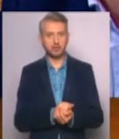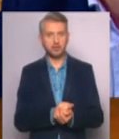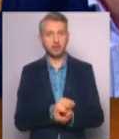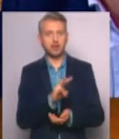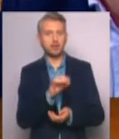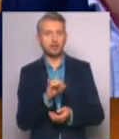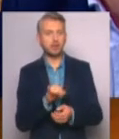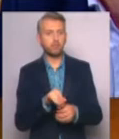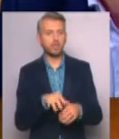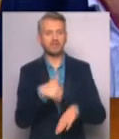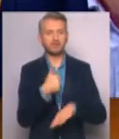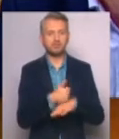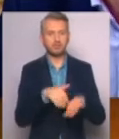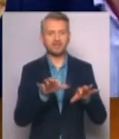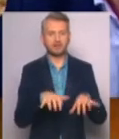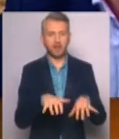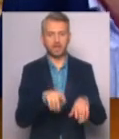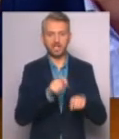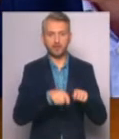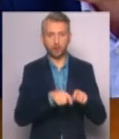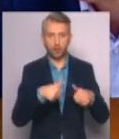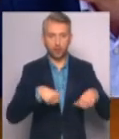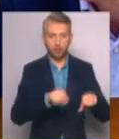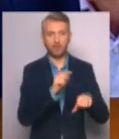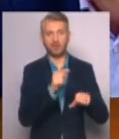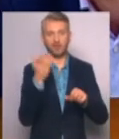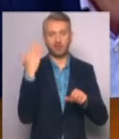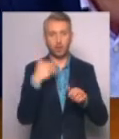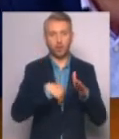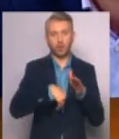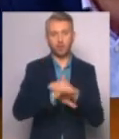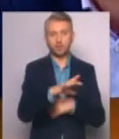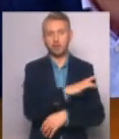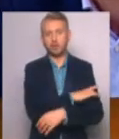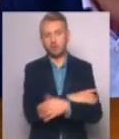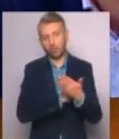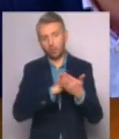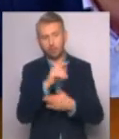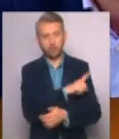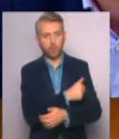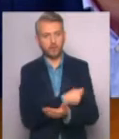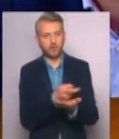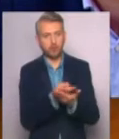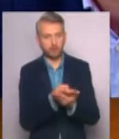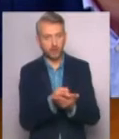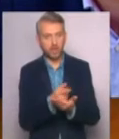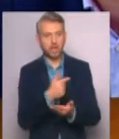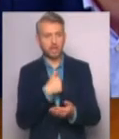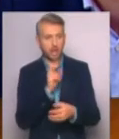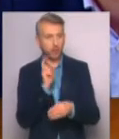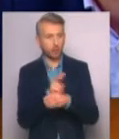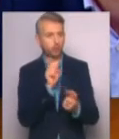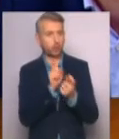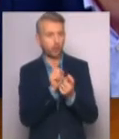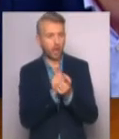председатель ревизионной комиссии. Кита ушла, председательша, давление зашкалит, в больницах лежит. Я иду,